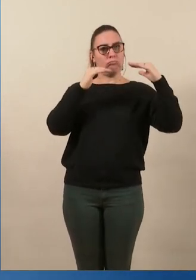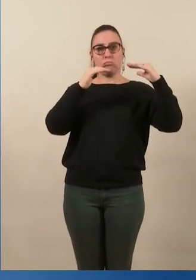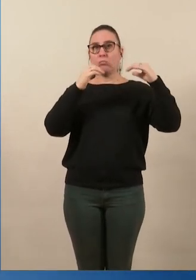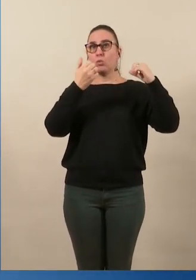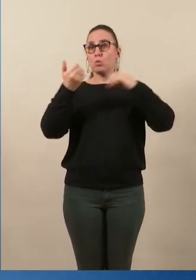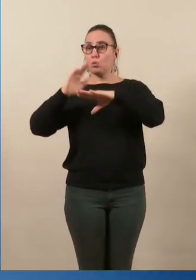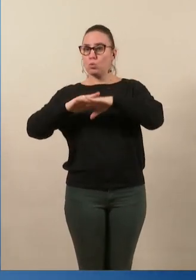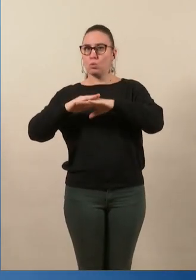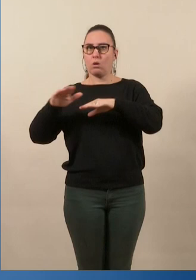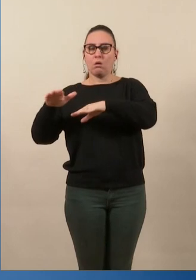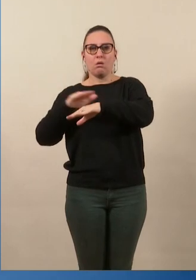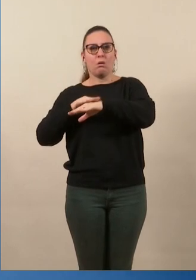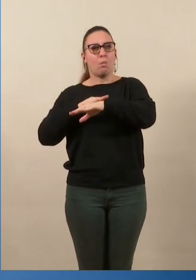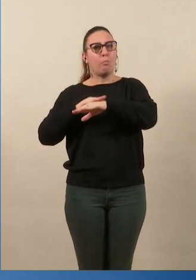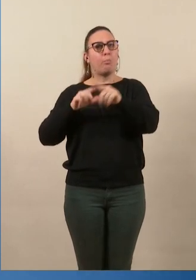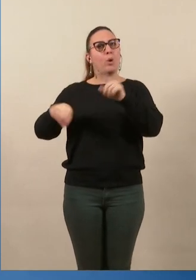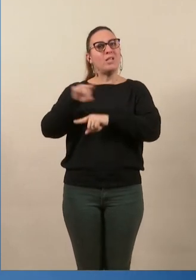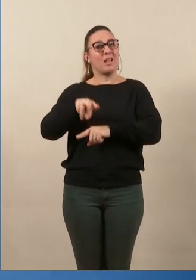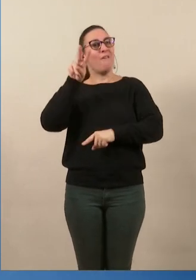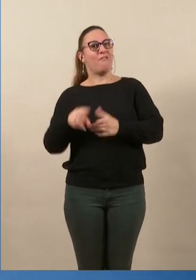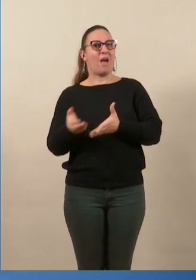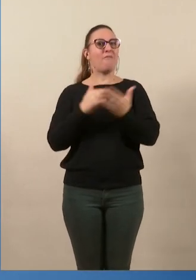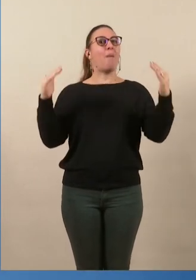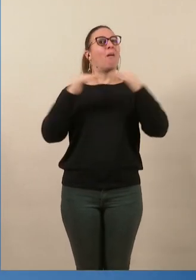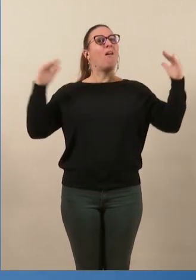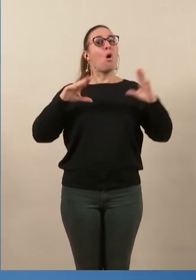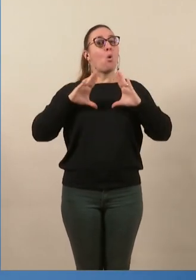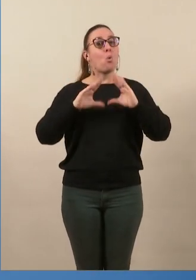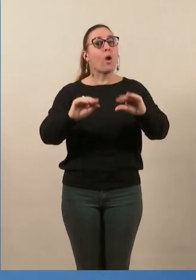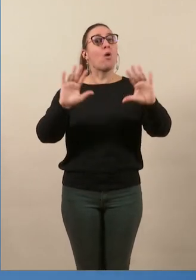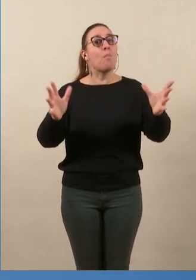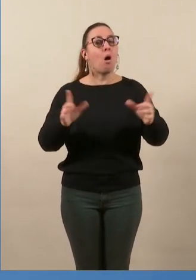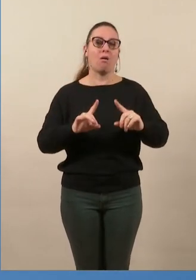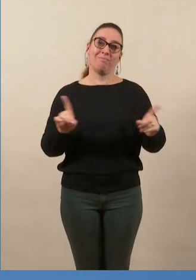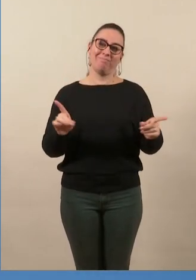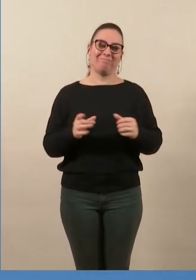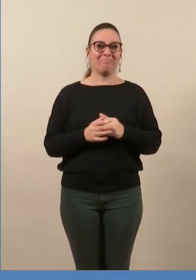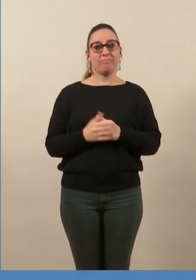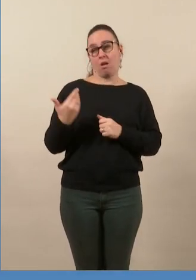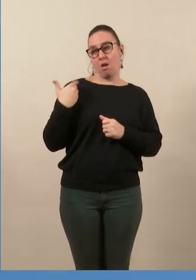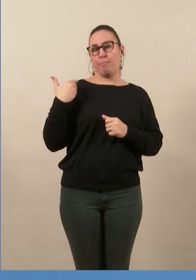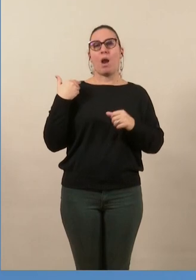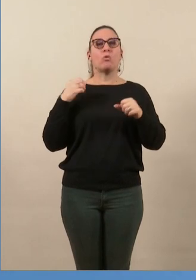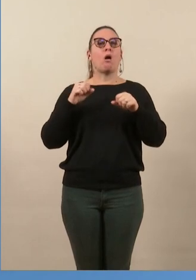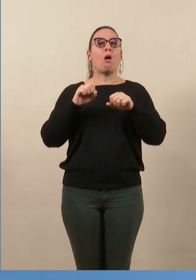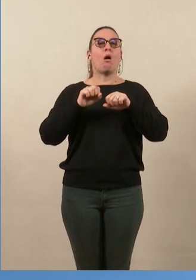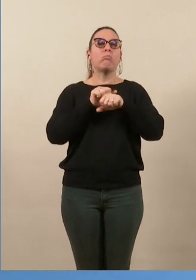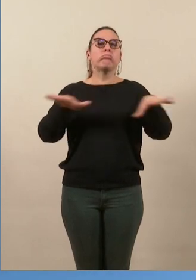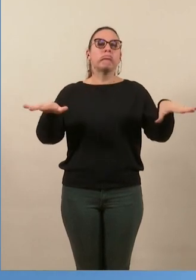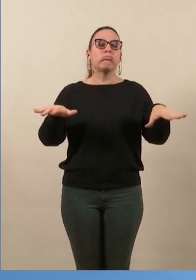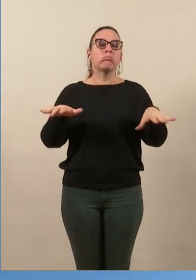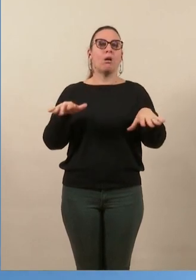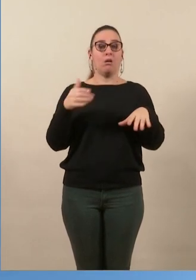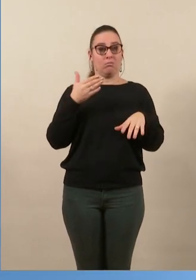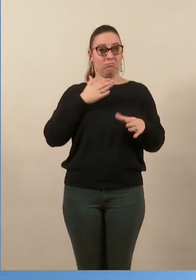concrètement ne permet pas aux femmes d'avoir une égalité concrète je prends un exemple qui a été médiatisé récemment et qui concerne notre